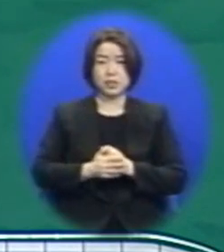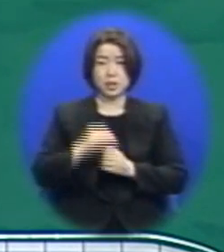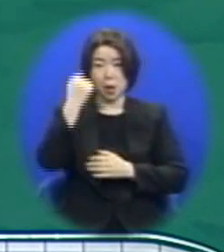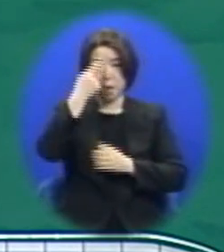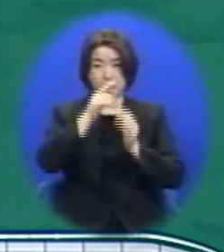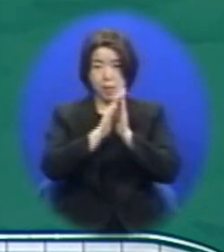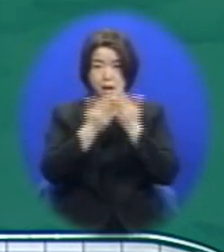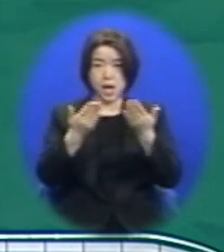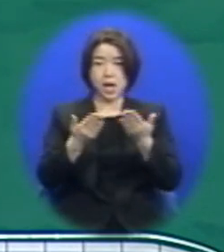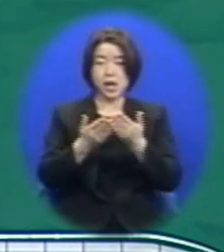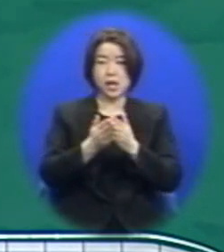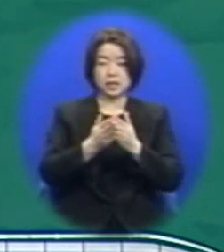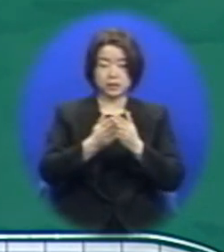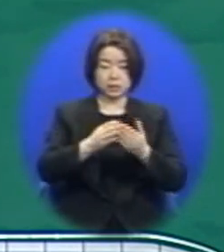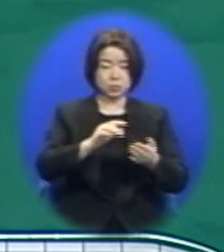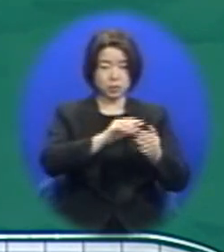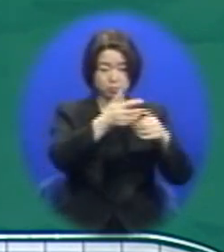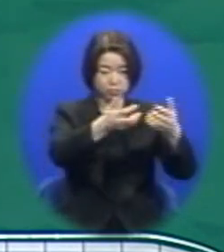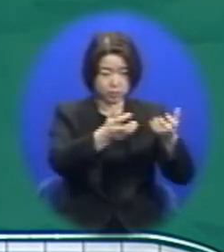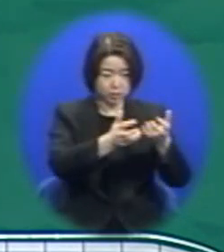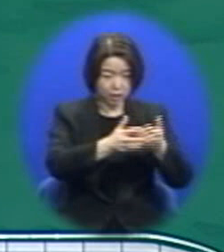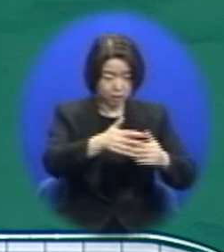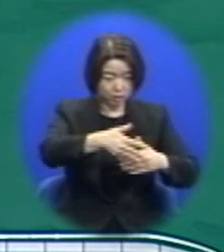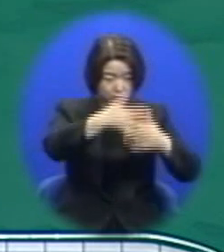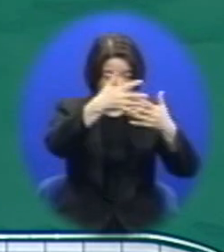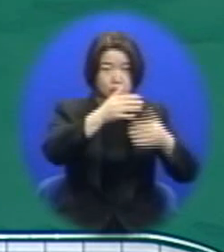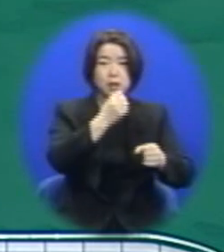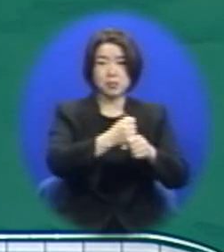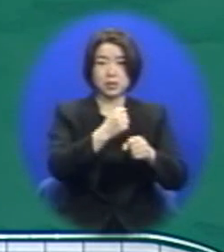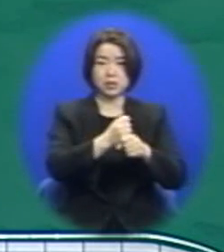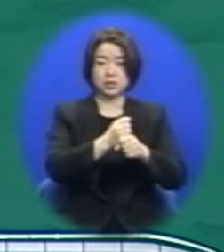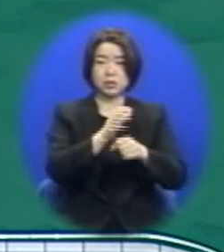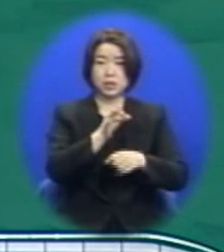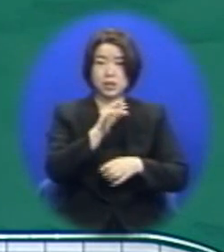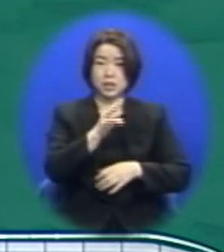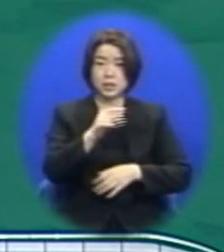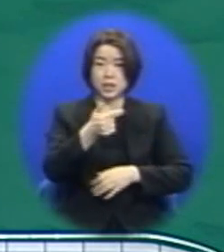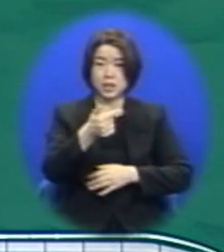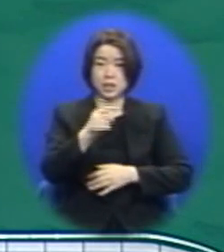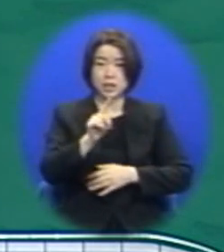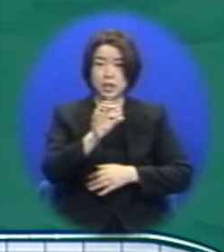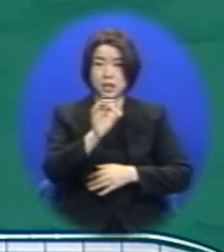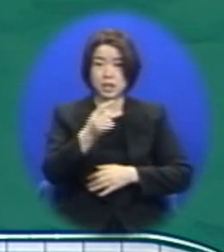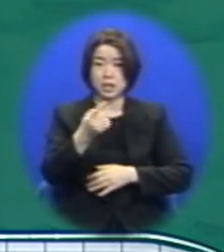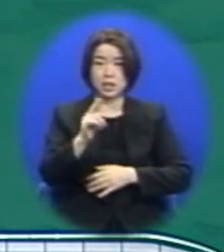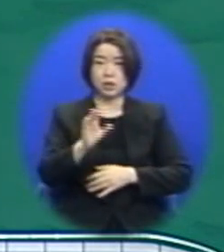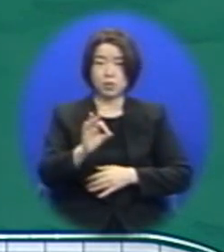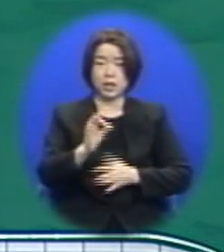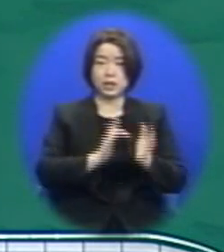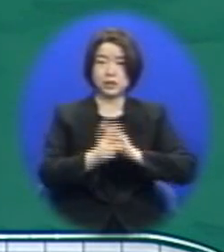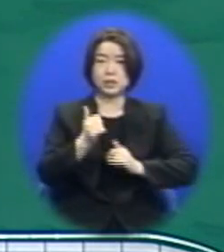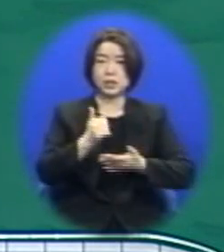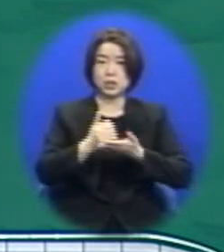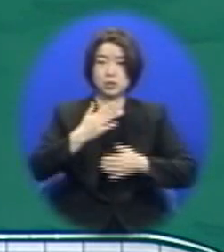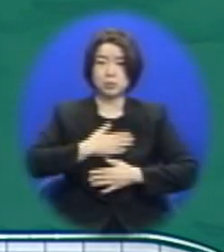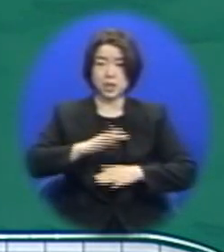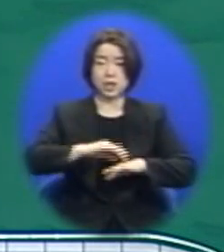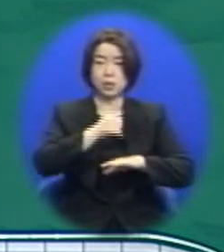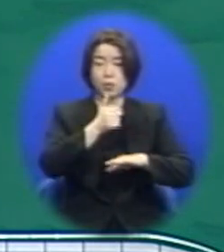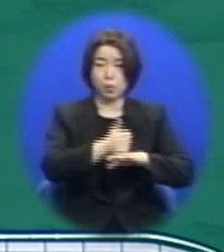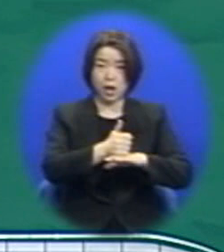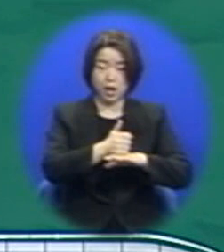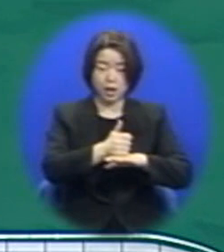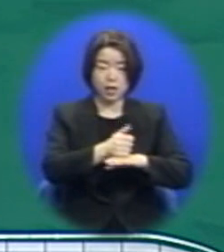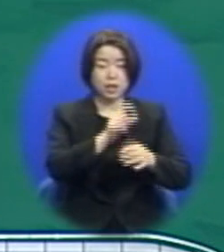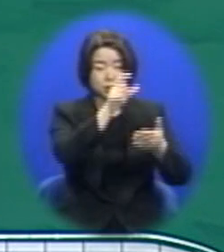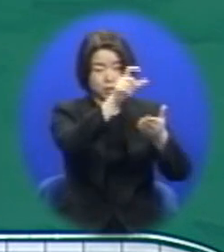페이스북에 페이지를 하나 만들었습니다. 예나왕 페이지를. 거기에 예수님이 나의 왕이십니다 고백하며